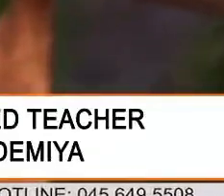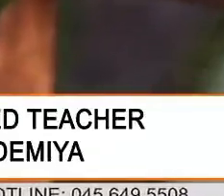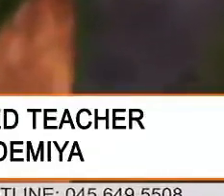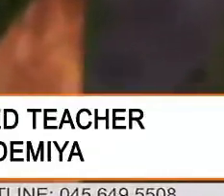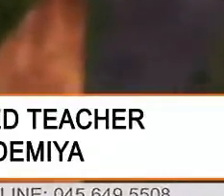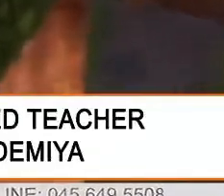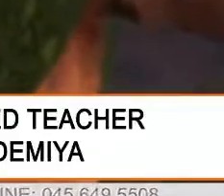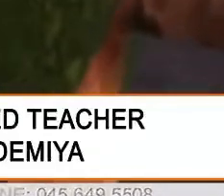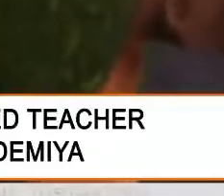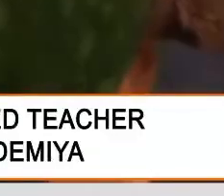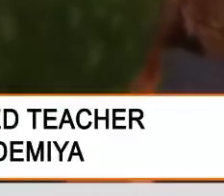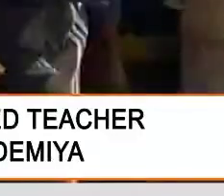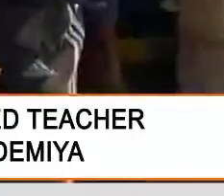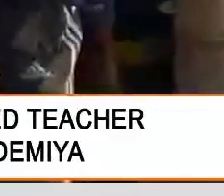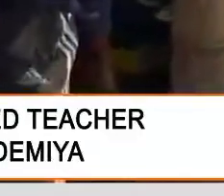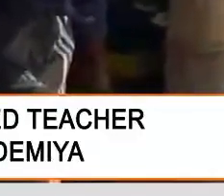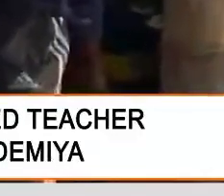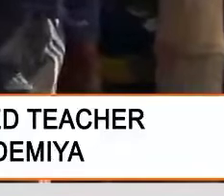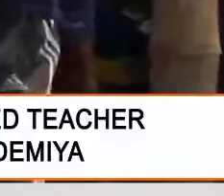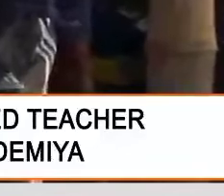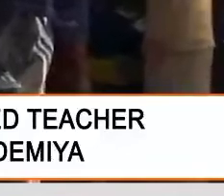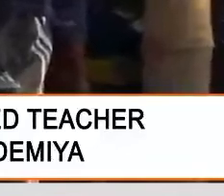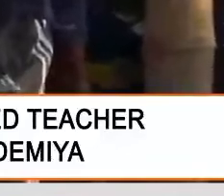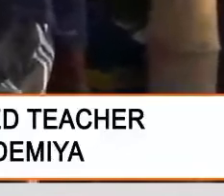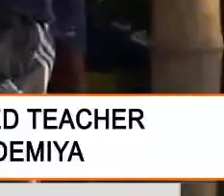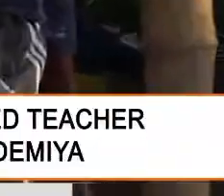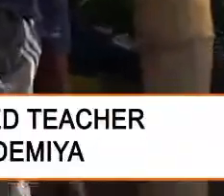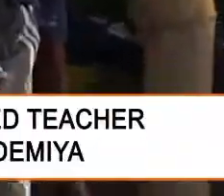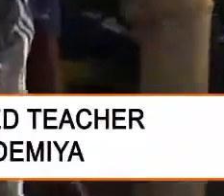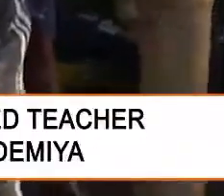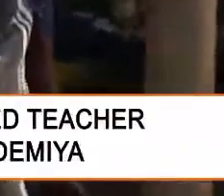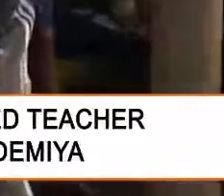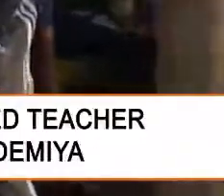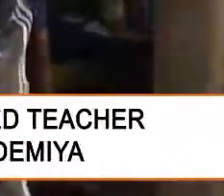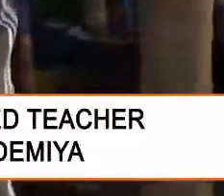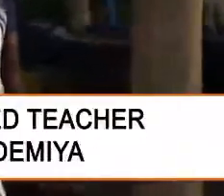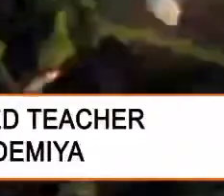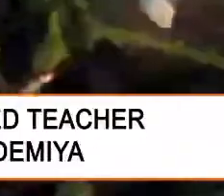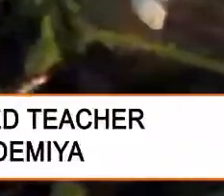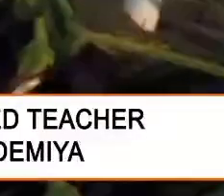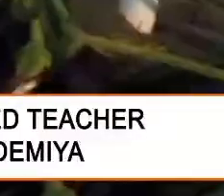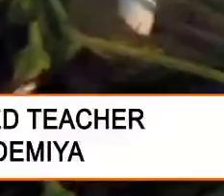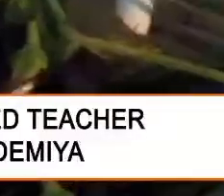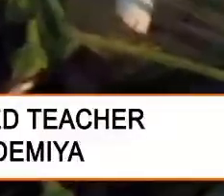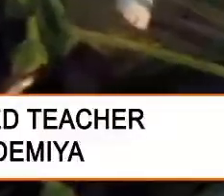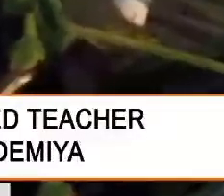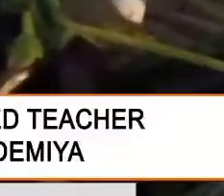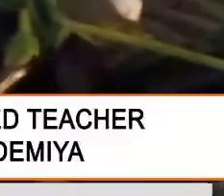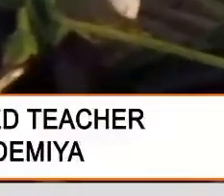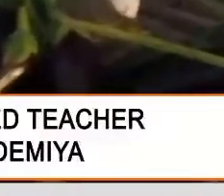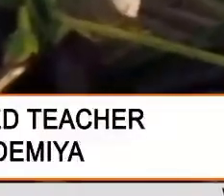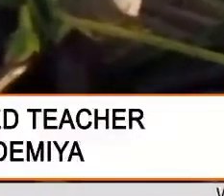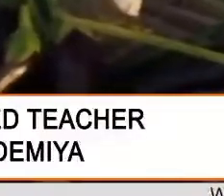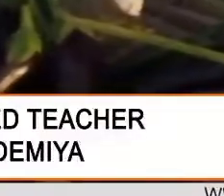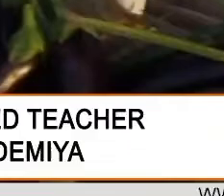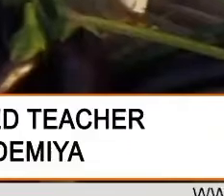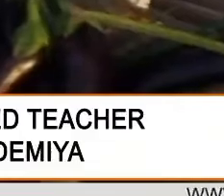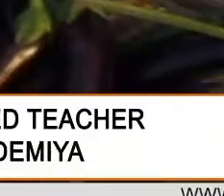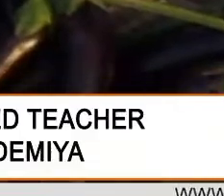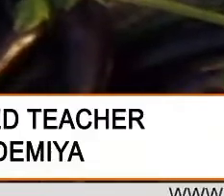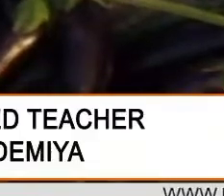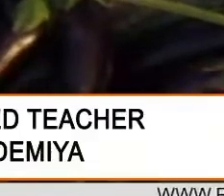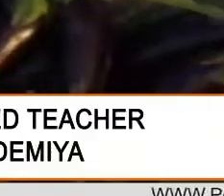dito sa kanyang lupain. Kaya naman ang buong pamilya ni Mang Tomas hanggang sa mga apo niya enjoy sa pag-harvest